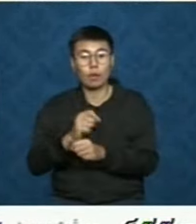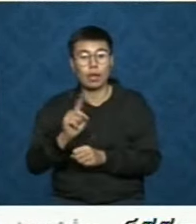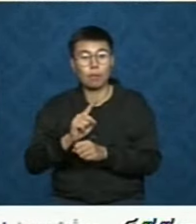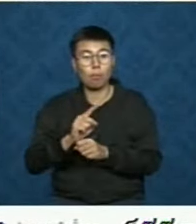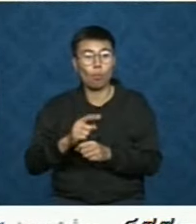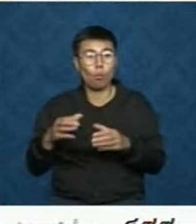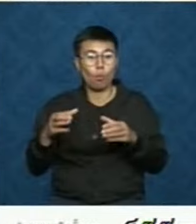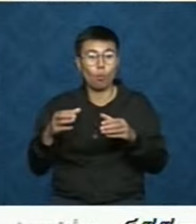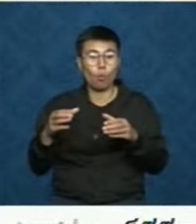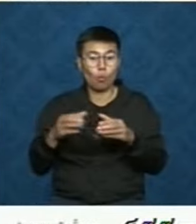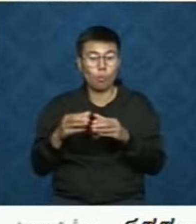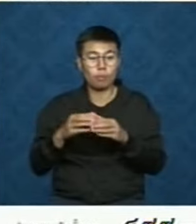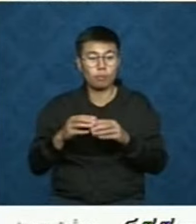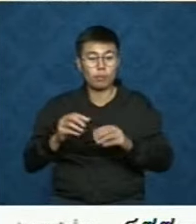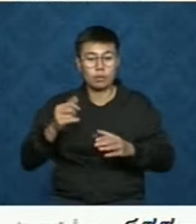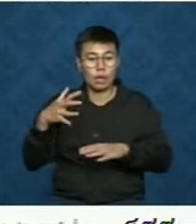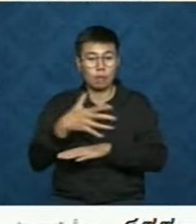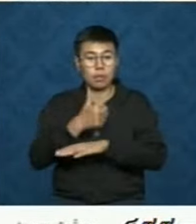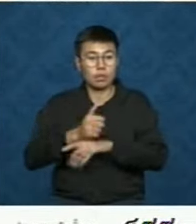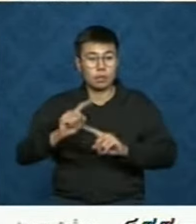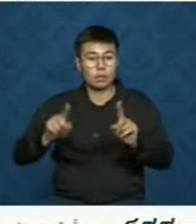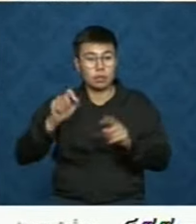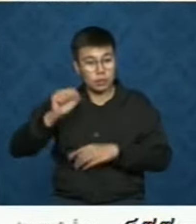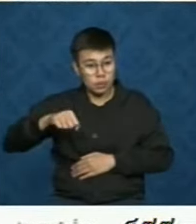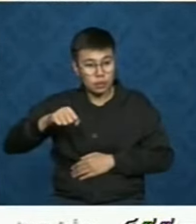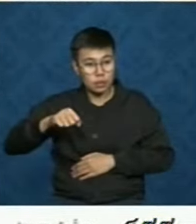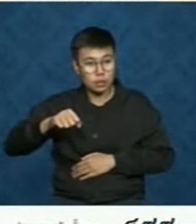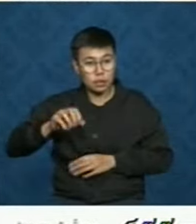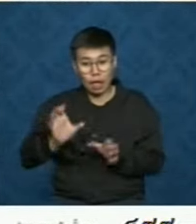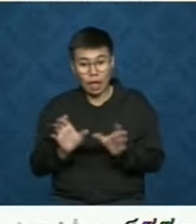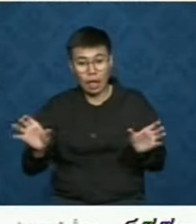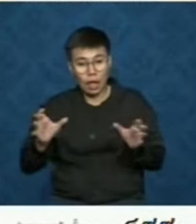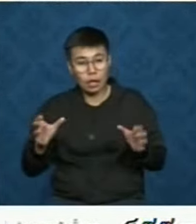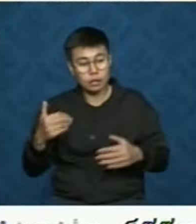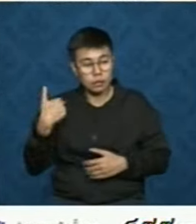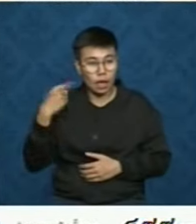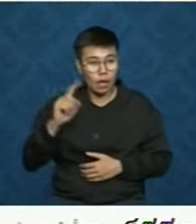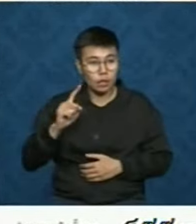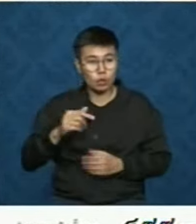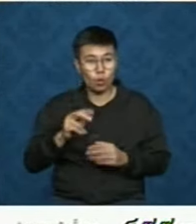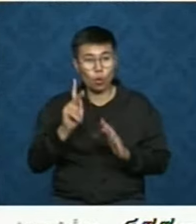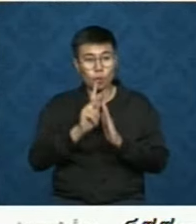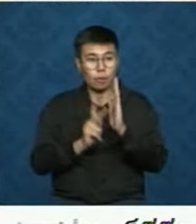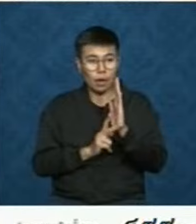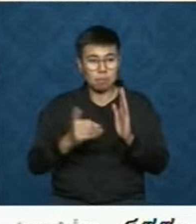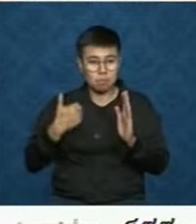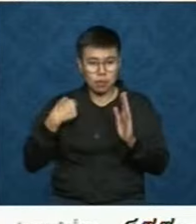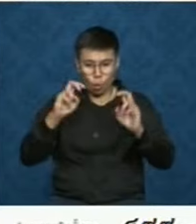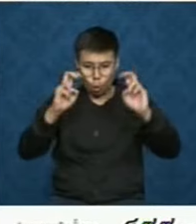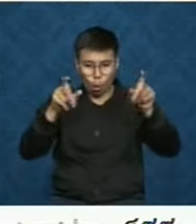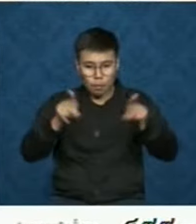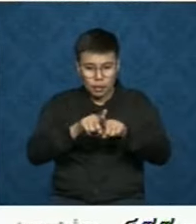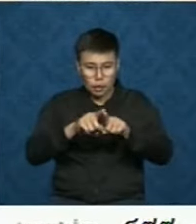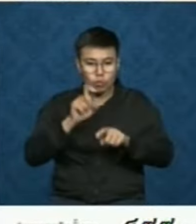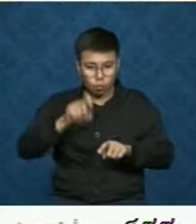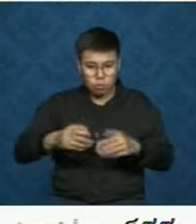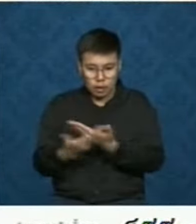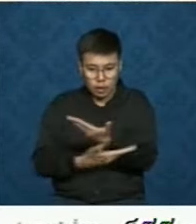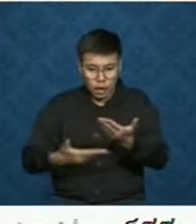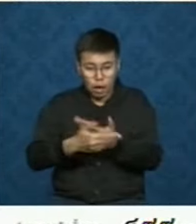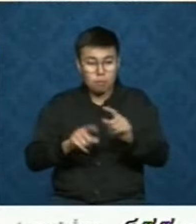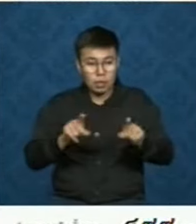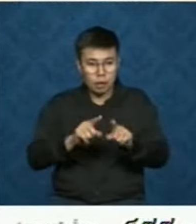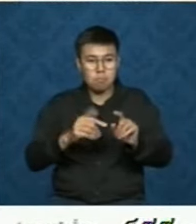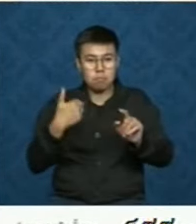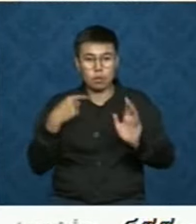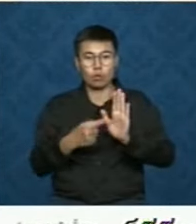ดังนั้นเนี่ยสิ่งที่เราต้องการก็คือว่ากฎหมายที่มันมีร่างหลักการเดียวกันมันควรจะพิจารณาไปด้วยกันเรามี